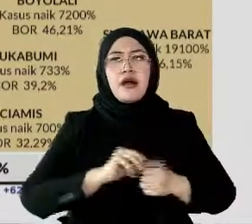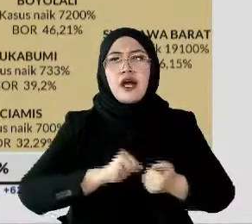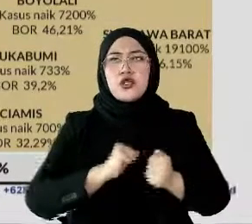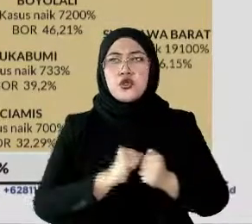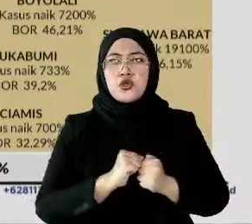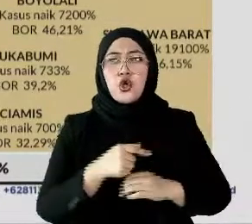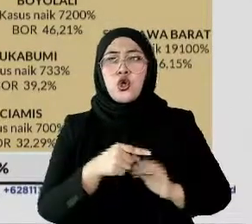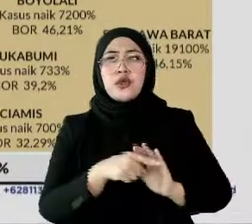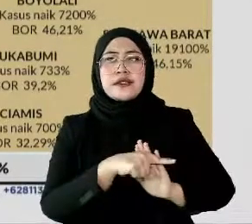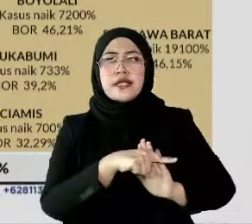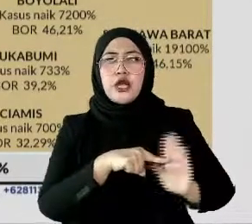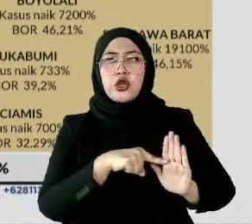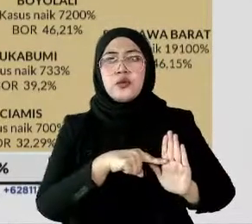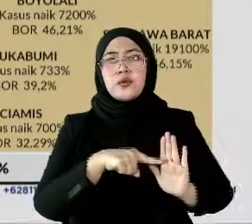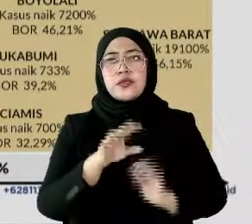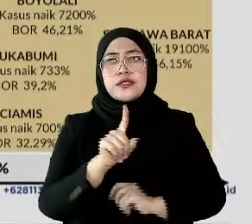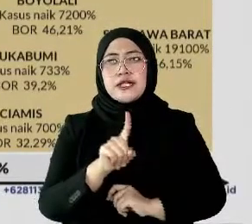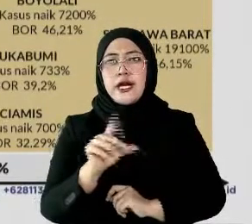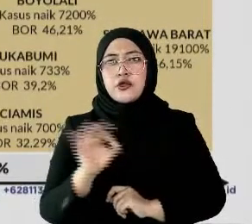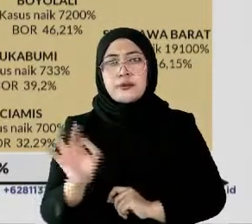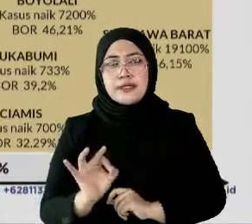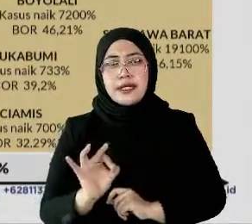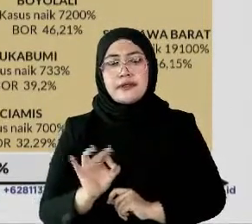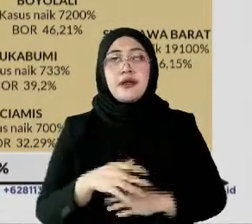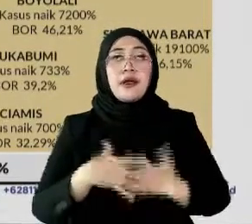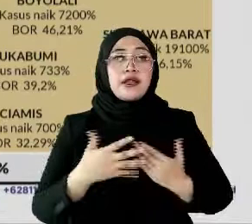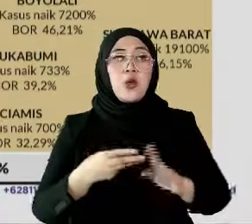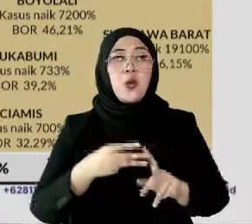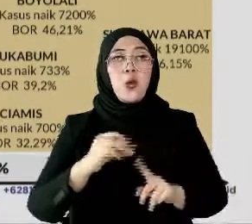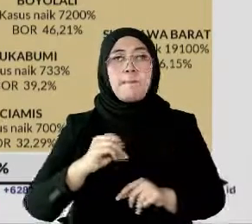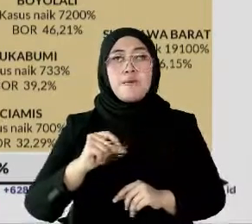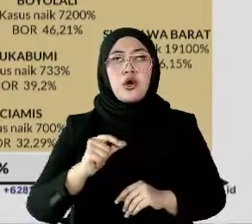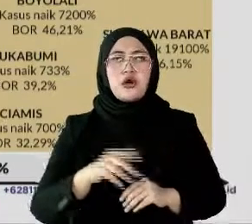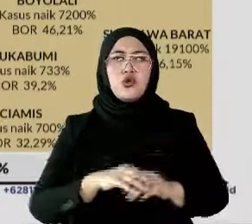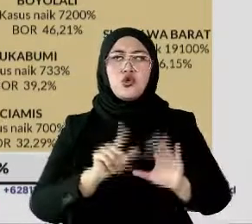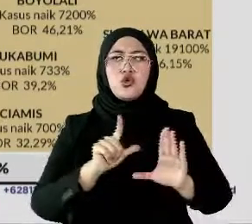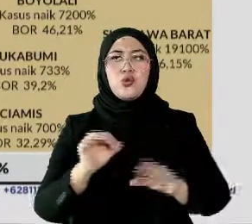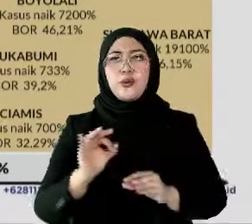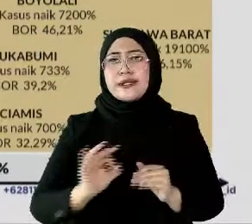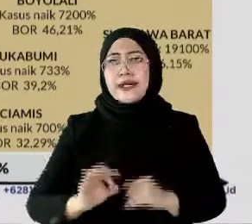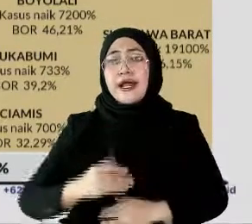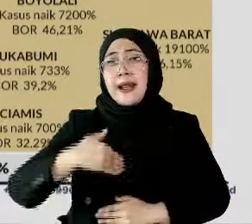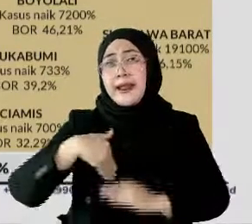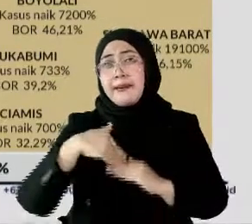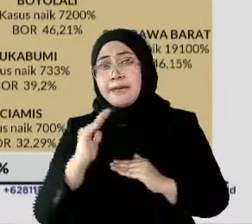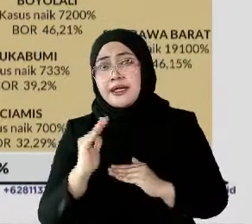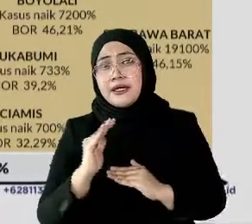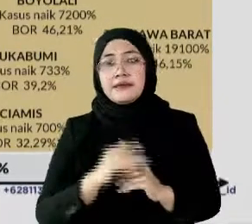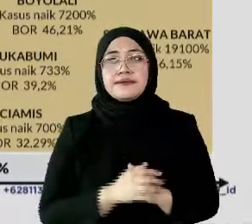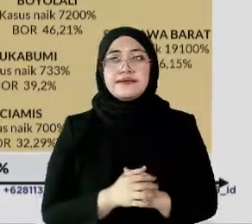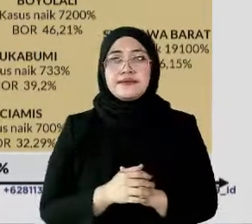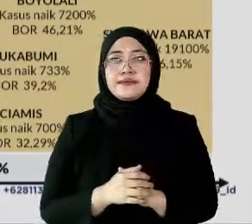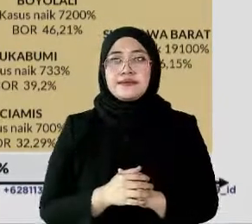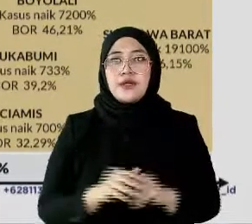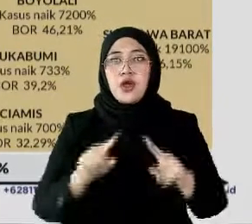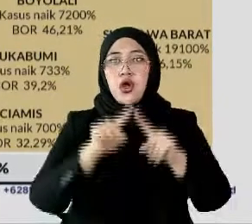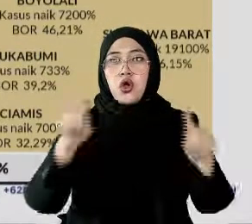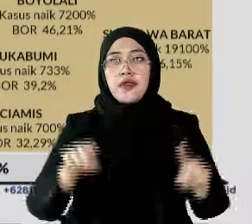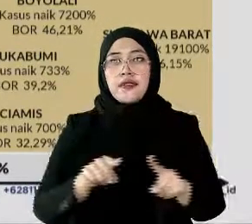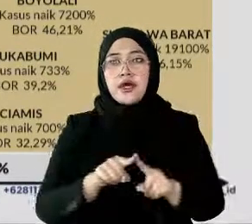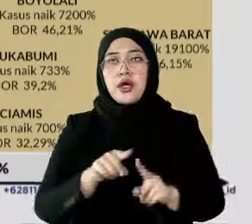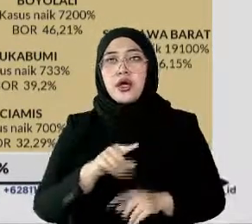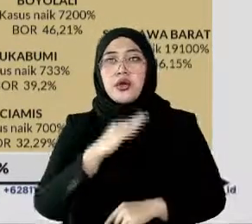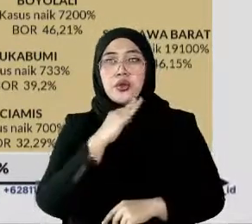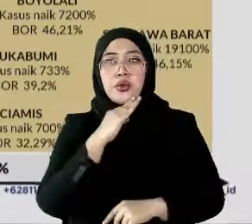kasus kurang dari 100% dan bornya lebih dari 70% dan yang terakhir yang ke empat kotak